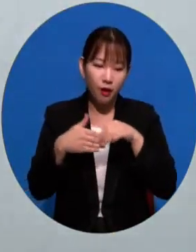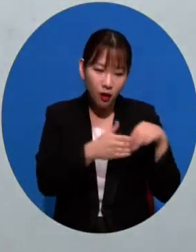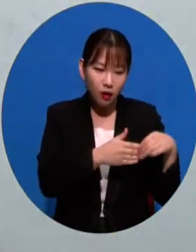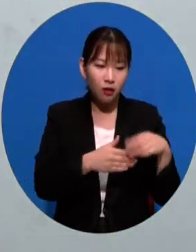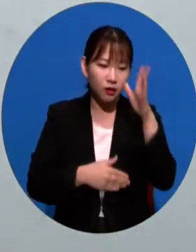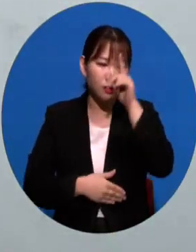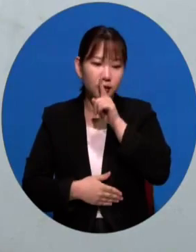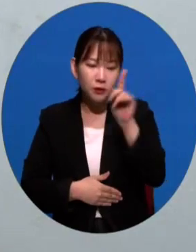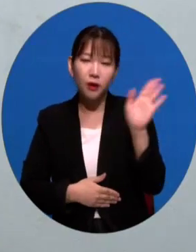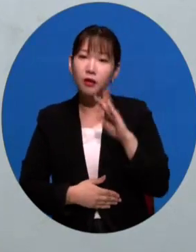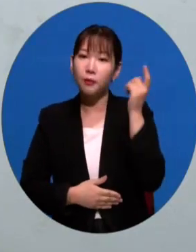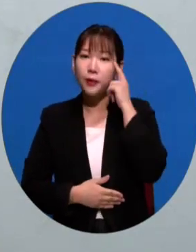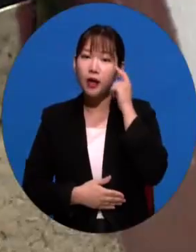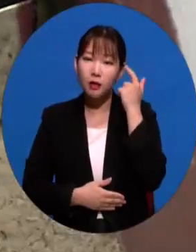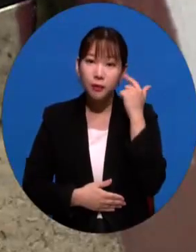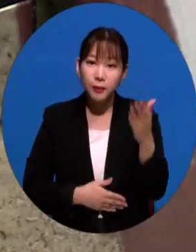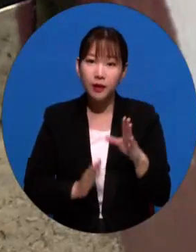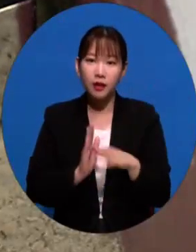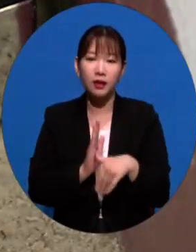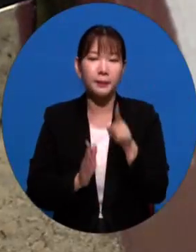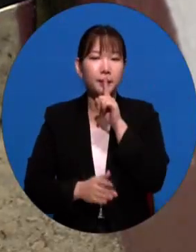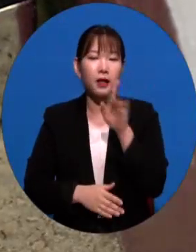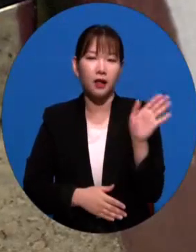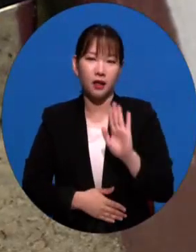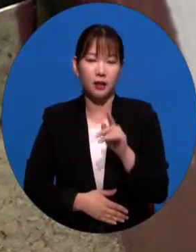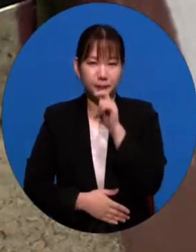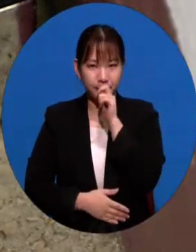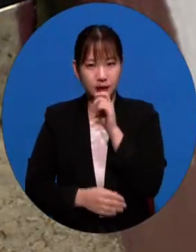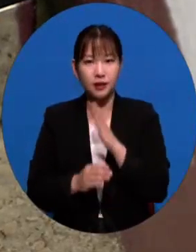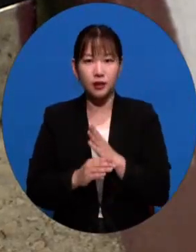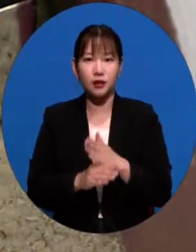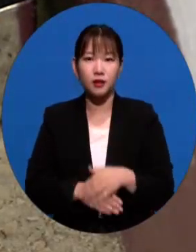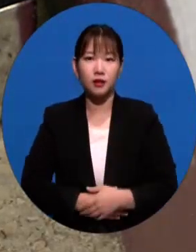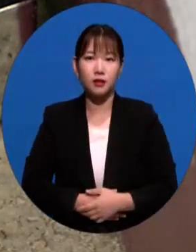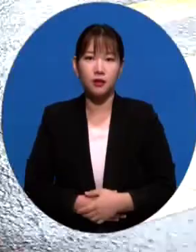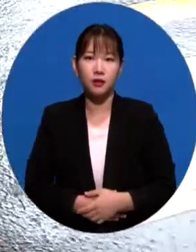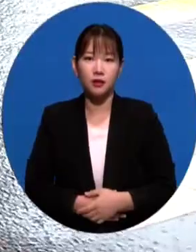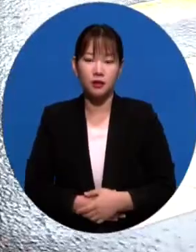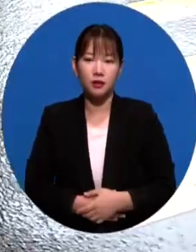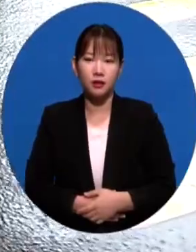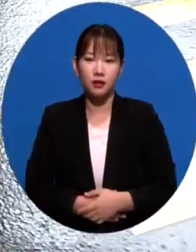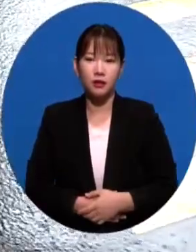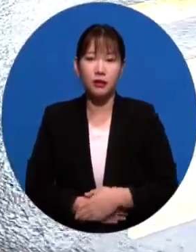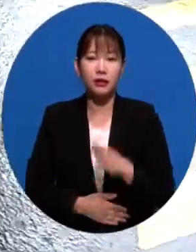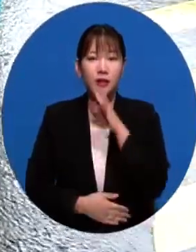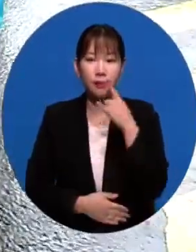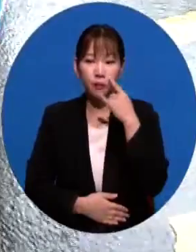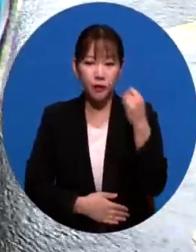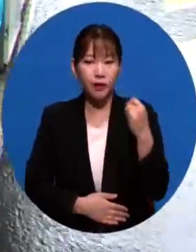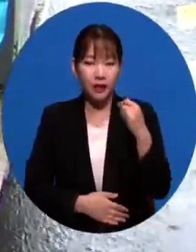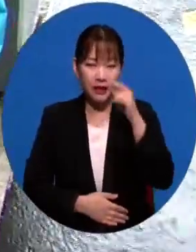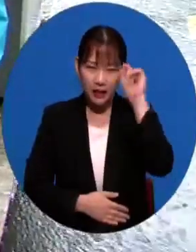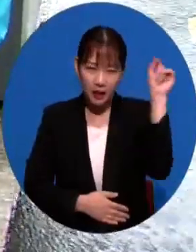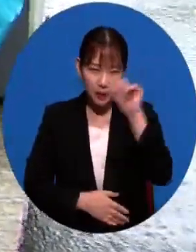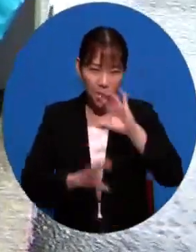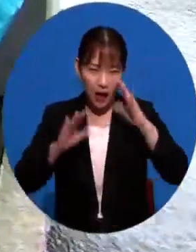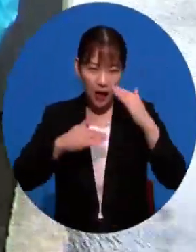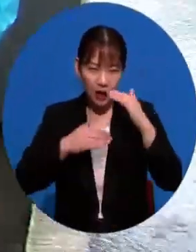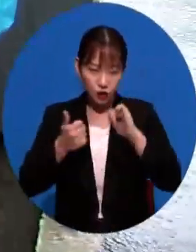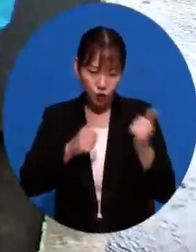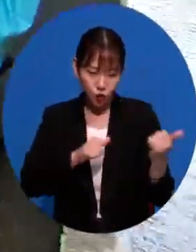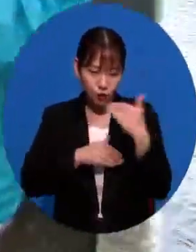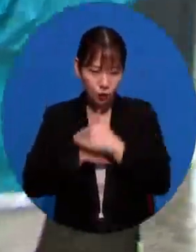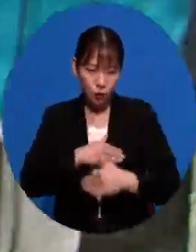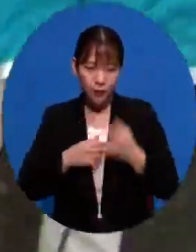경찰에 신고하지 않았는지에 대해서는 말하지 않고 있는 것으로 전해졌습니다. 친모는 새벽 시간 아이의 시신을 종량제 봉투에